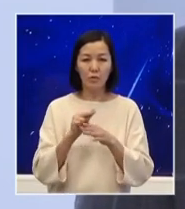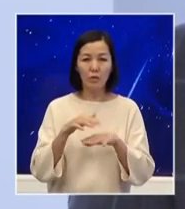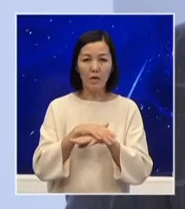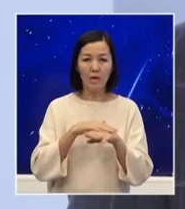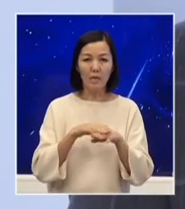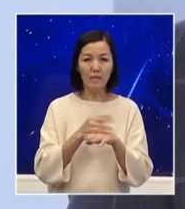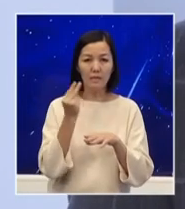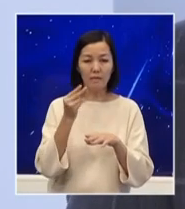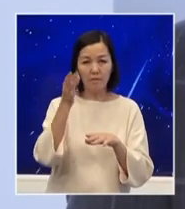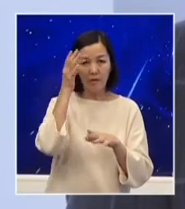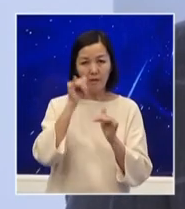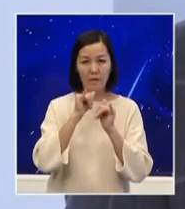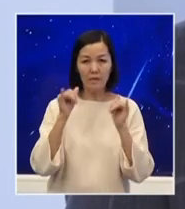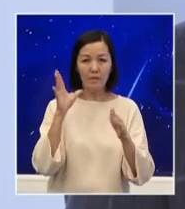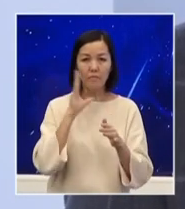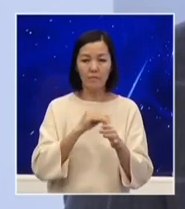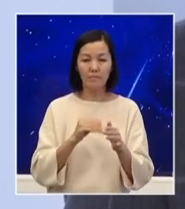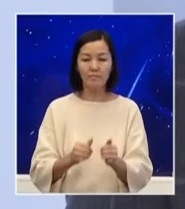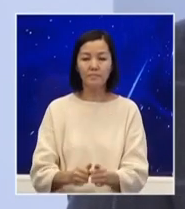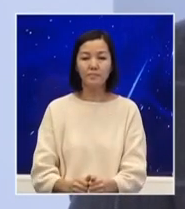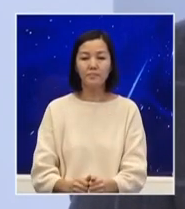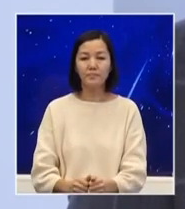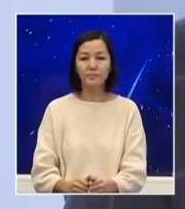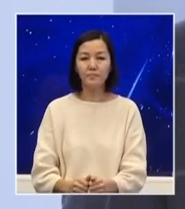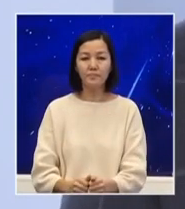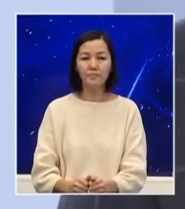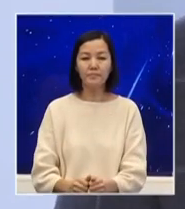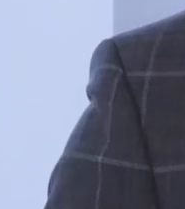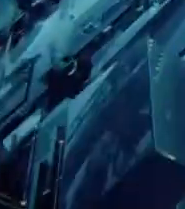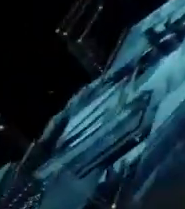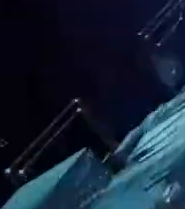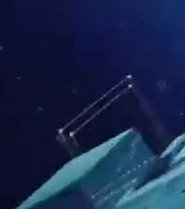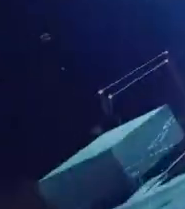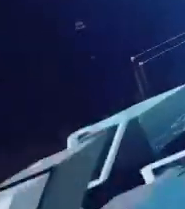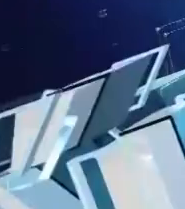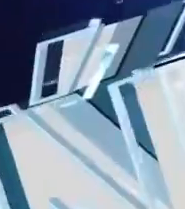осы қызметтерді электронды түрде алу дағдысын қалыптастырды.